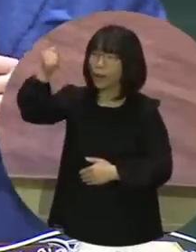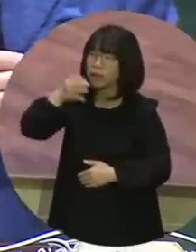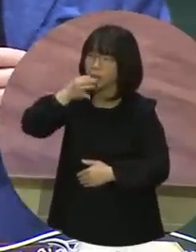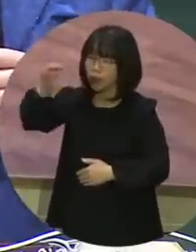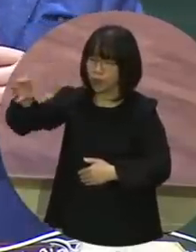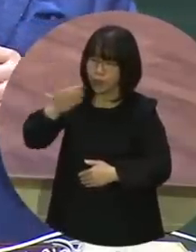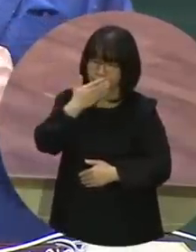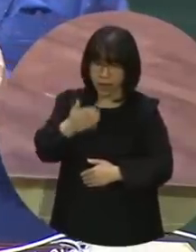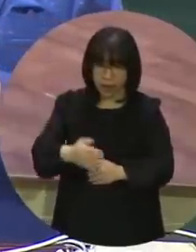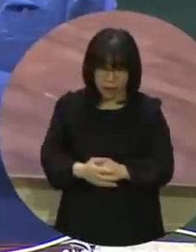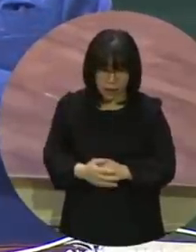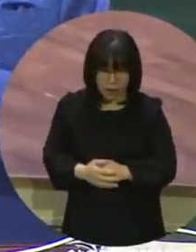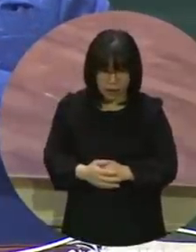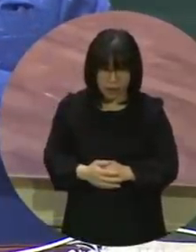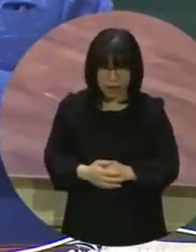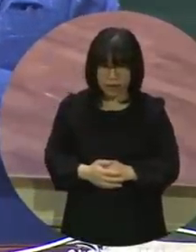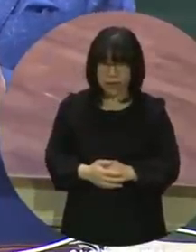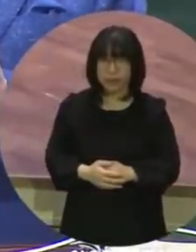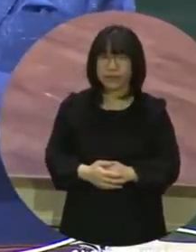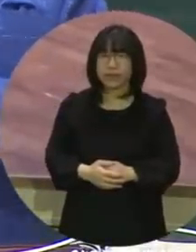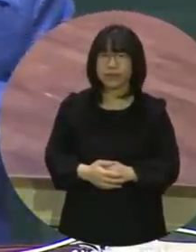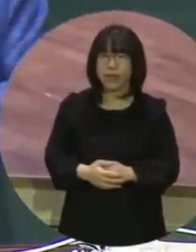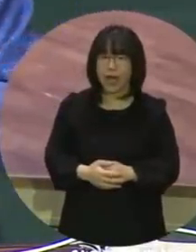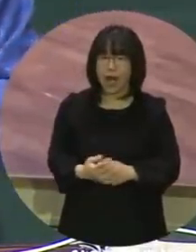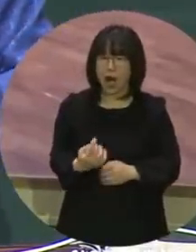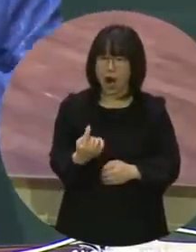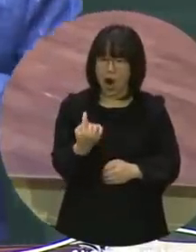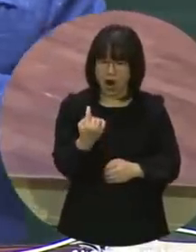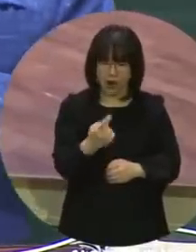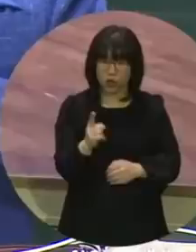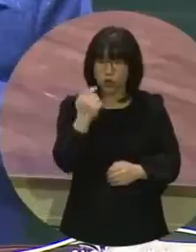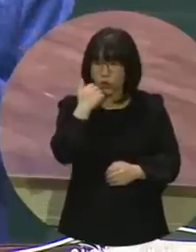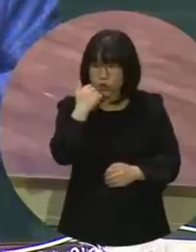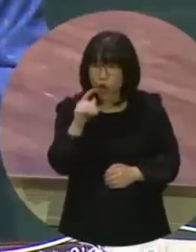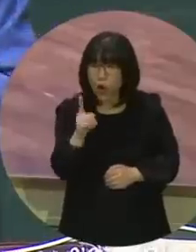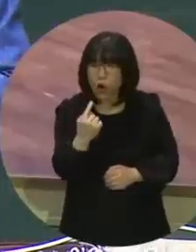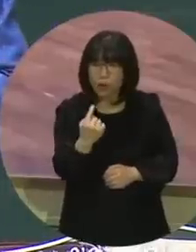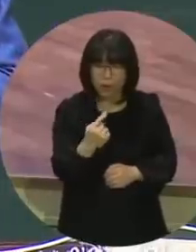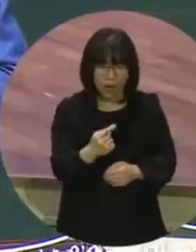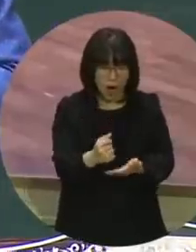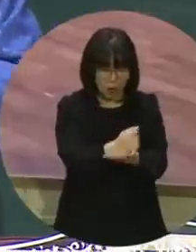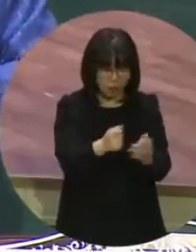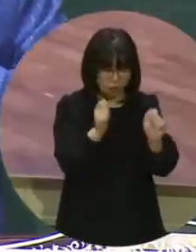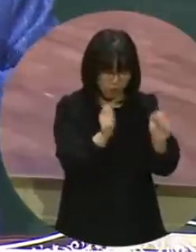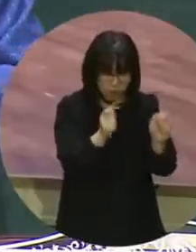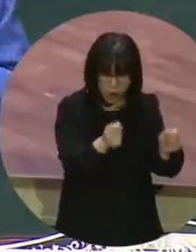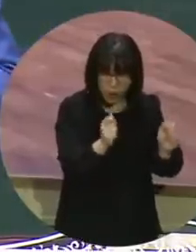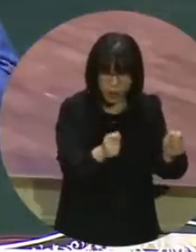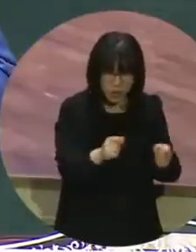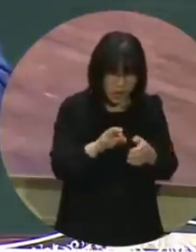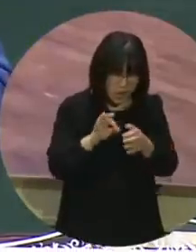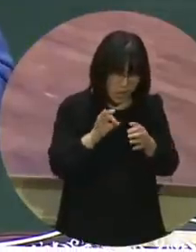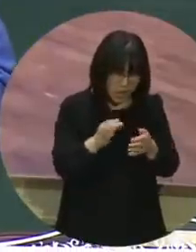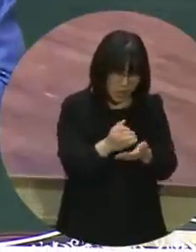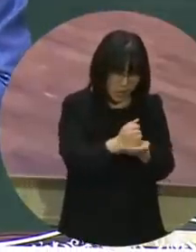변화예요. 우리의 삶의 변화. 놀라운 변화예요. 어제까지 무속인 막 무당 귀신 신부름 하다가 전도자 통해 예수 영접하고 그날부터